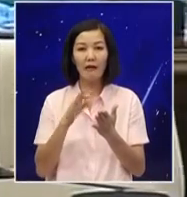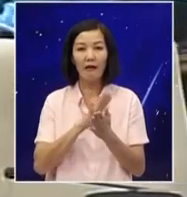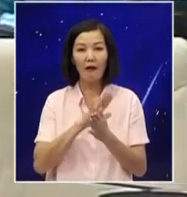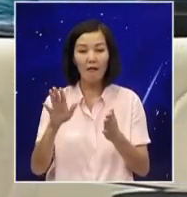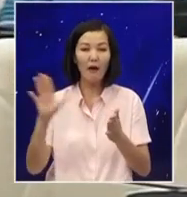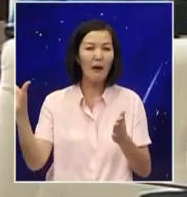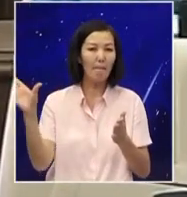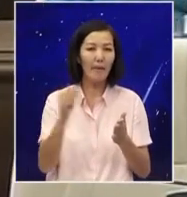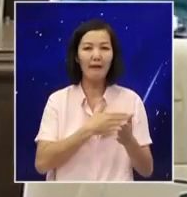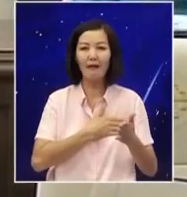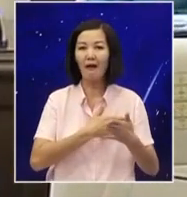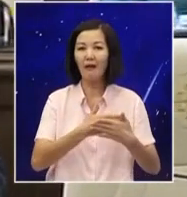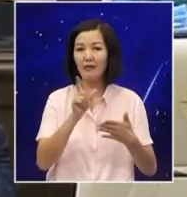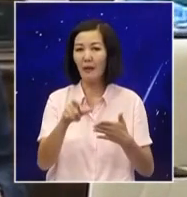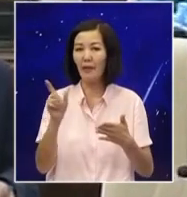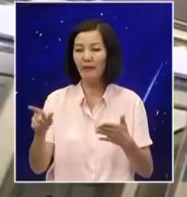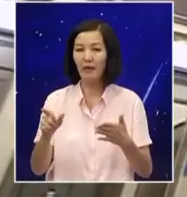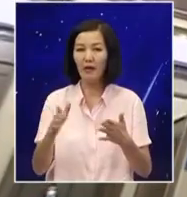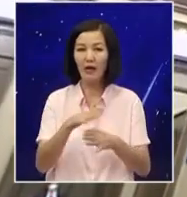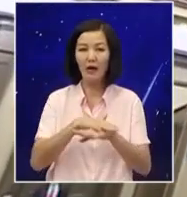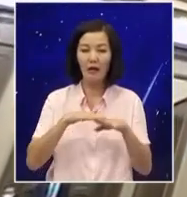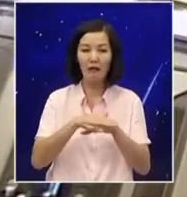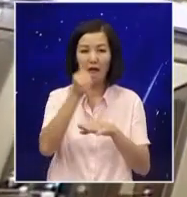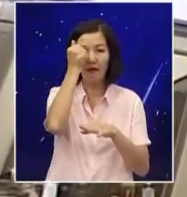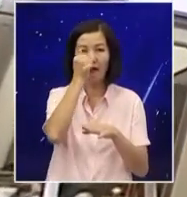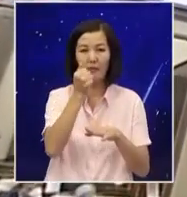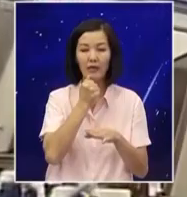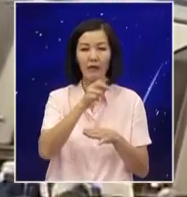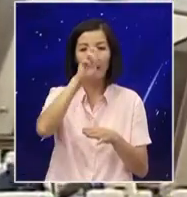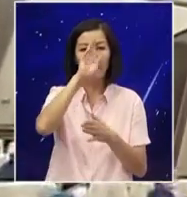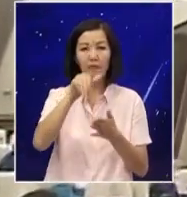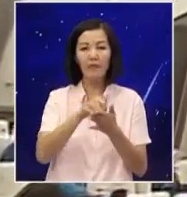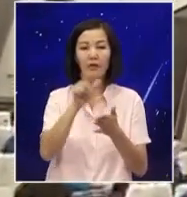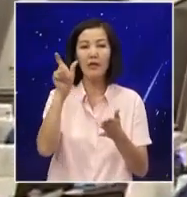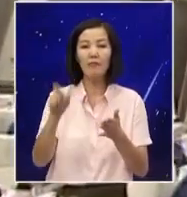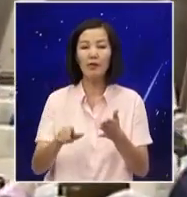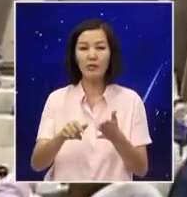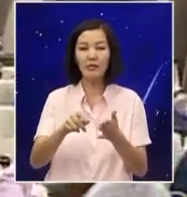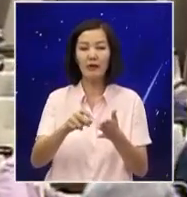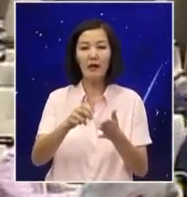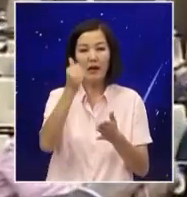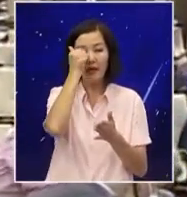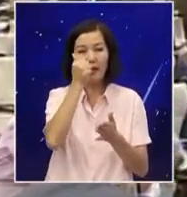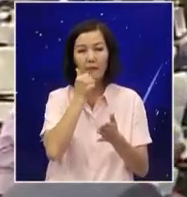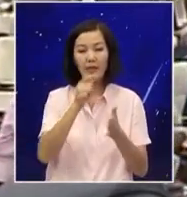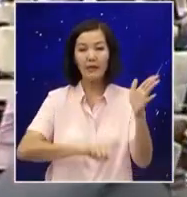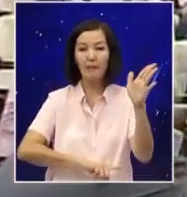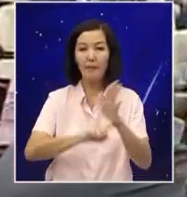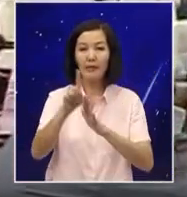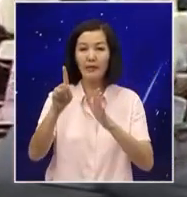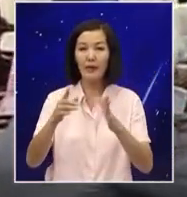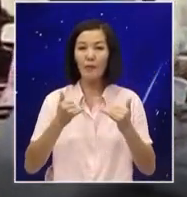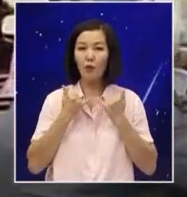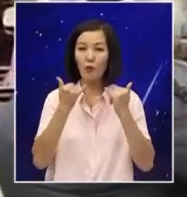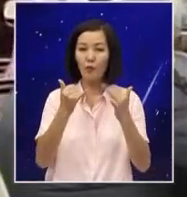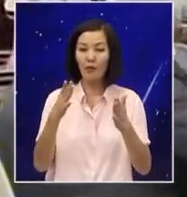азаматтарға шын жүректен алғыс айтамын. Мемлекет басшысы осылай жолдауды алғыстан бастады, құрмет білдірді. Қасым Жомарт